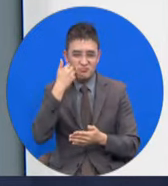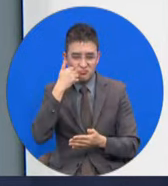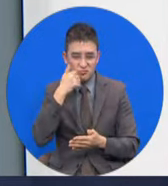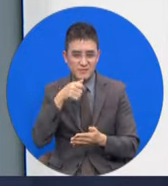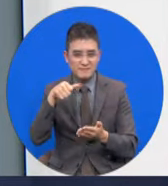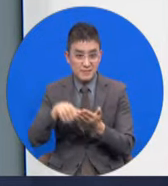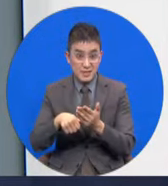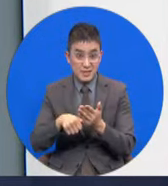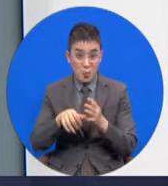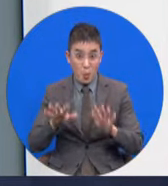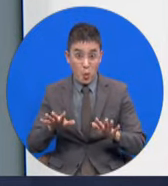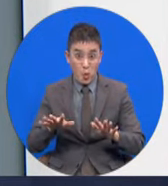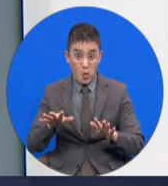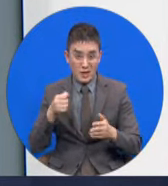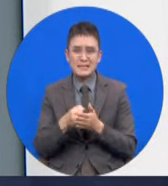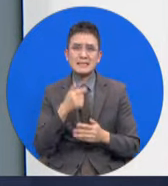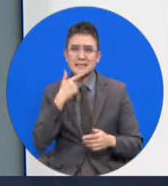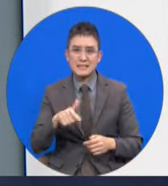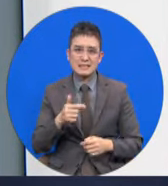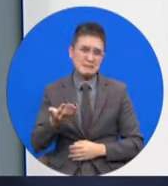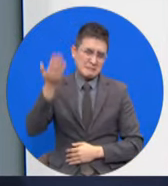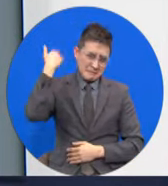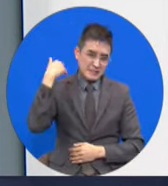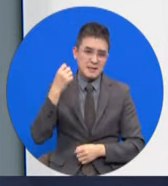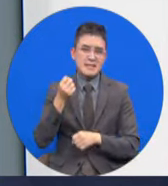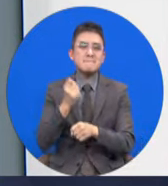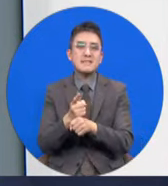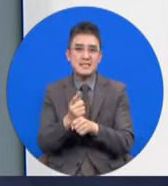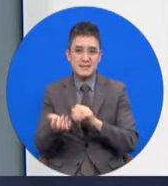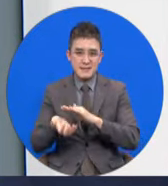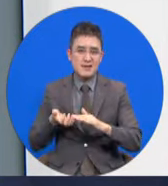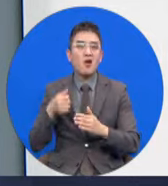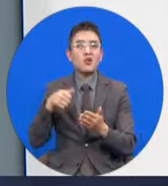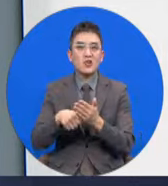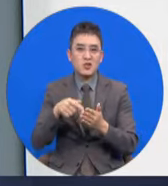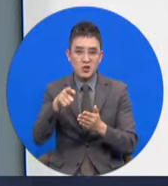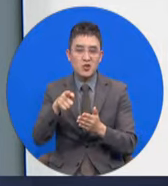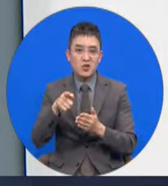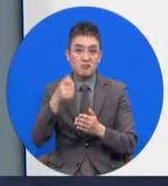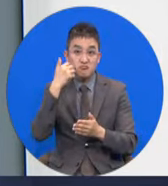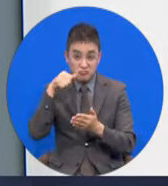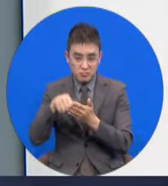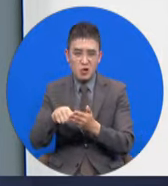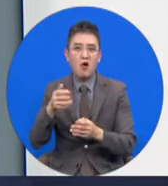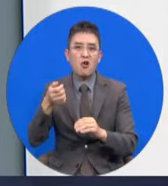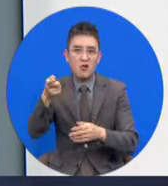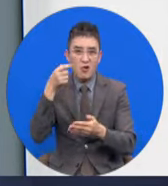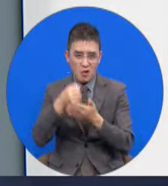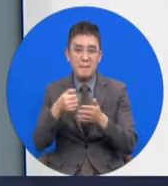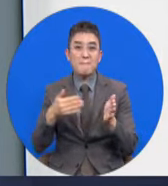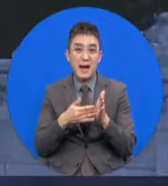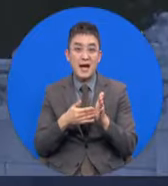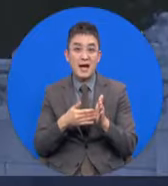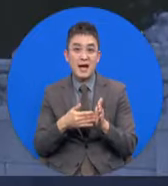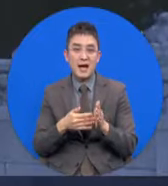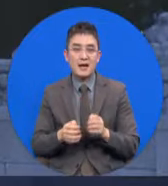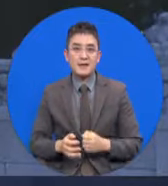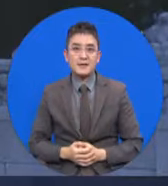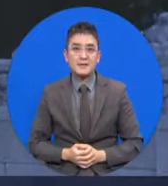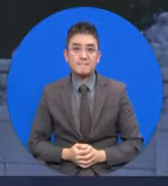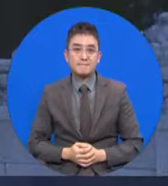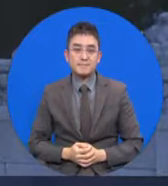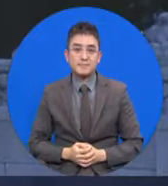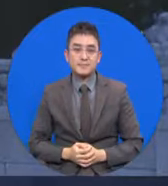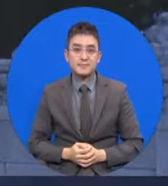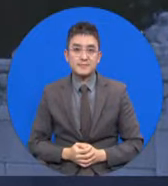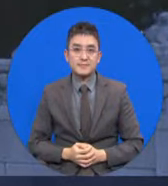마음 다 정했습니다. 그러나 그분들 중에 얼마나 많은 분들이 투표장에 나올 것인가 이게 중요한 거죠. 그렇군요. 결국 변수는 투표율이다. 그러니까 이제